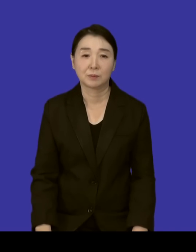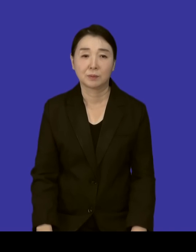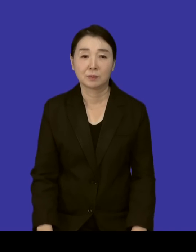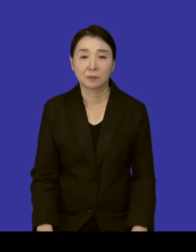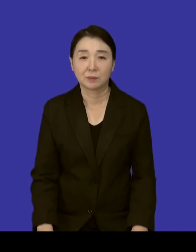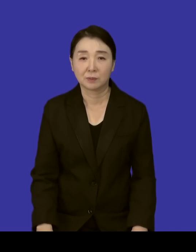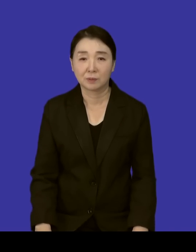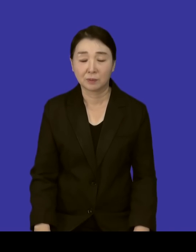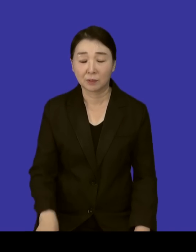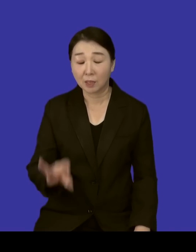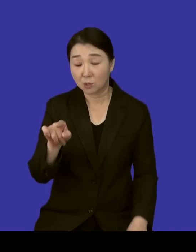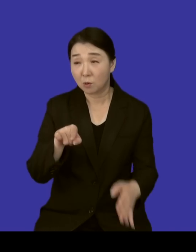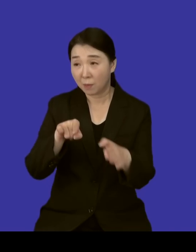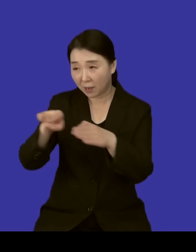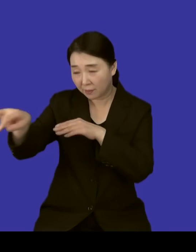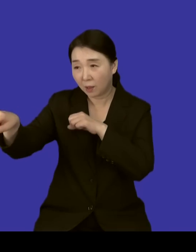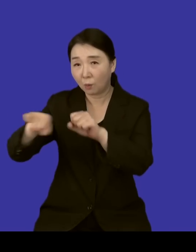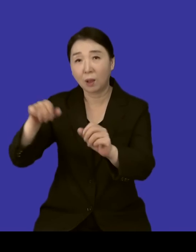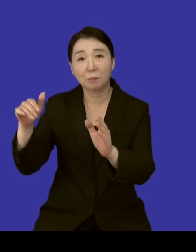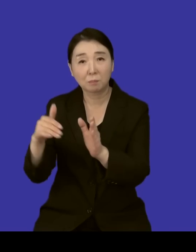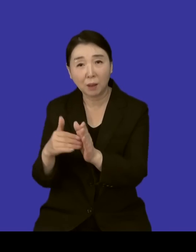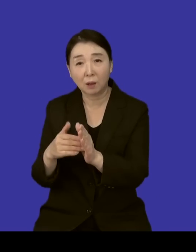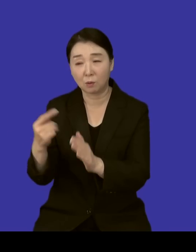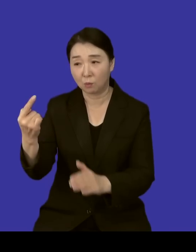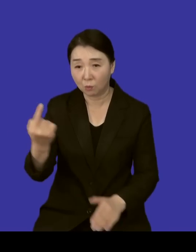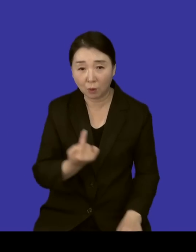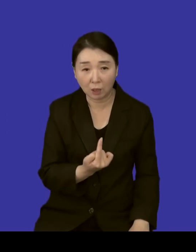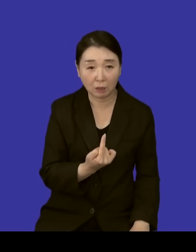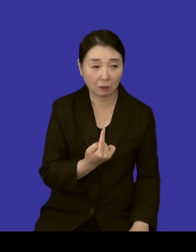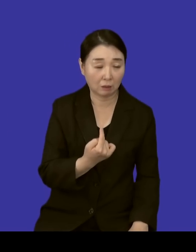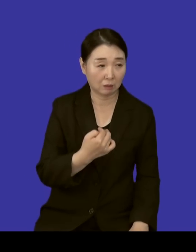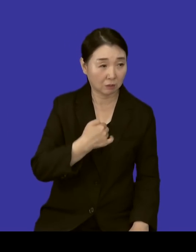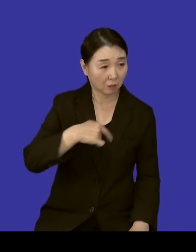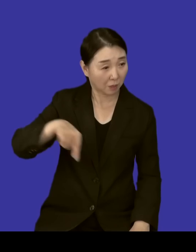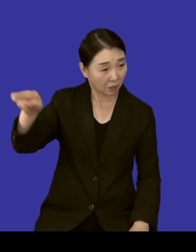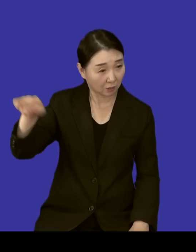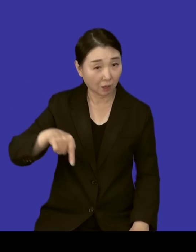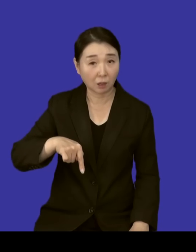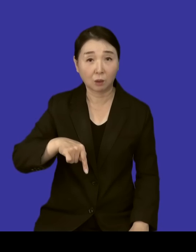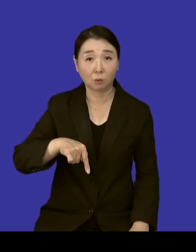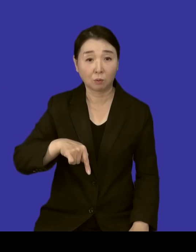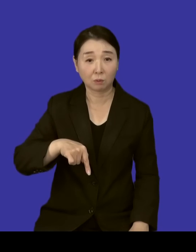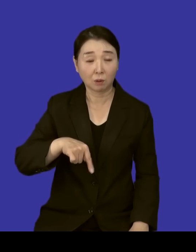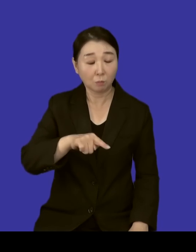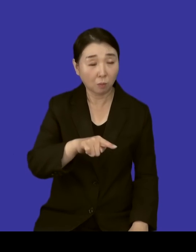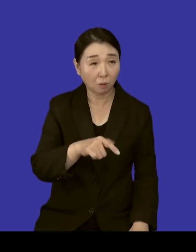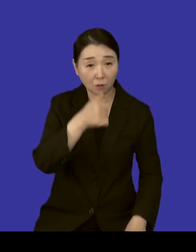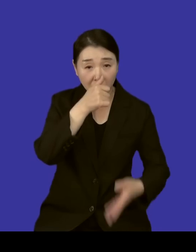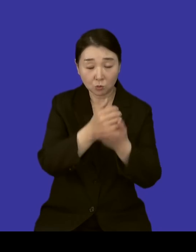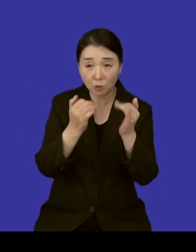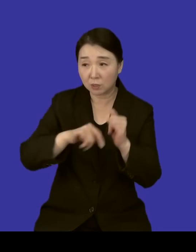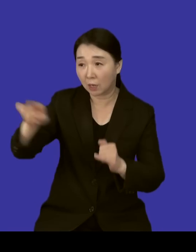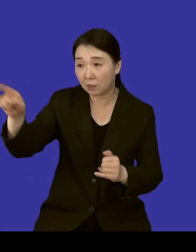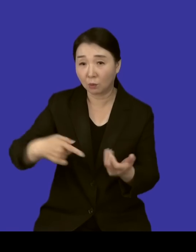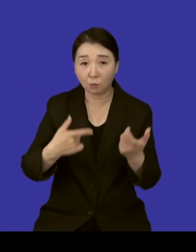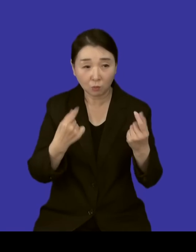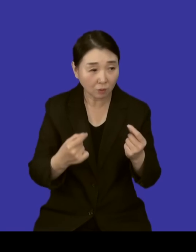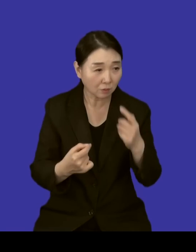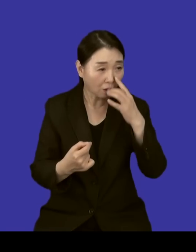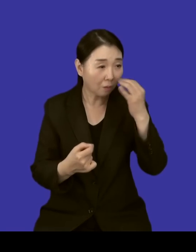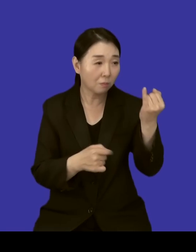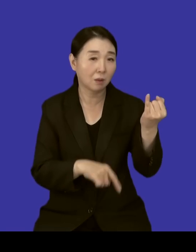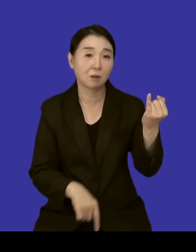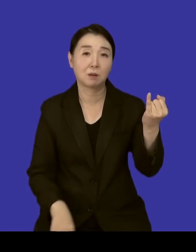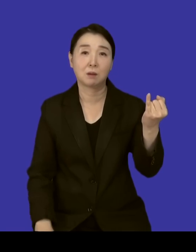그렇게 처음 나갔다 왔는데 예. 제가 그냥 나갔다 오니까 예. 이거 뭐 죄수가 나갔다 온 것처럼 어머니가